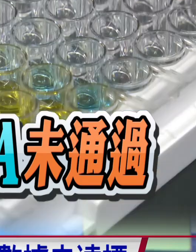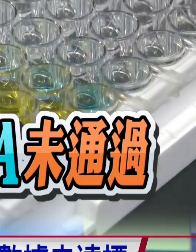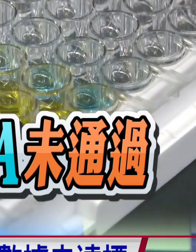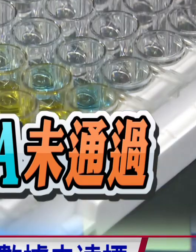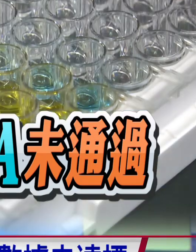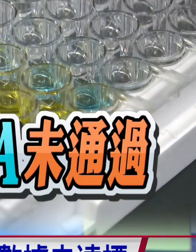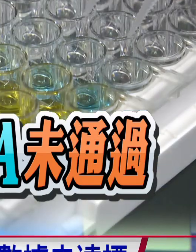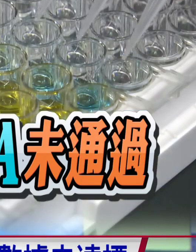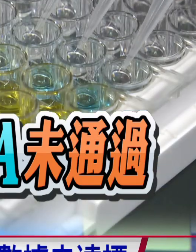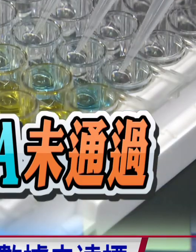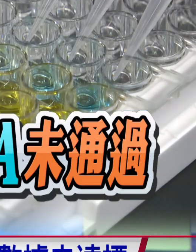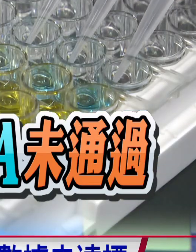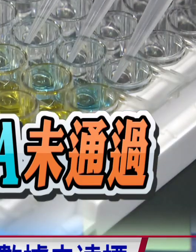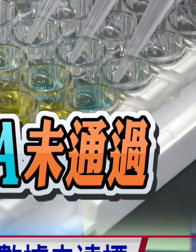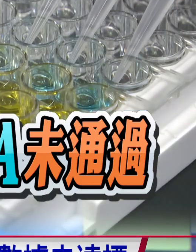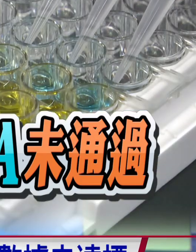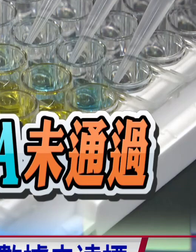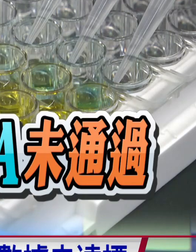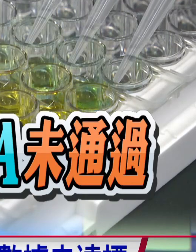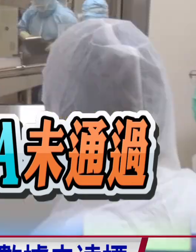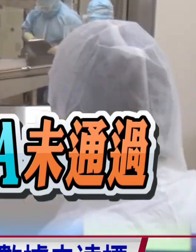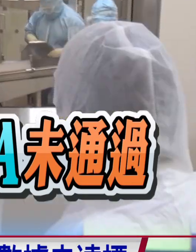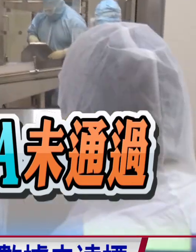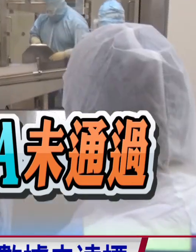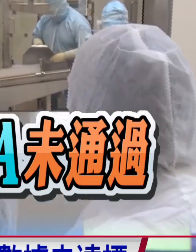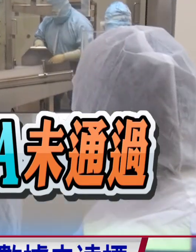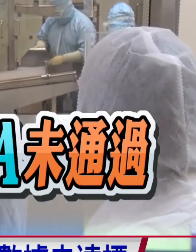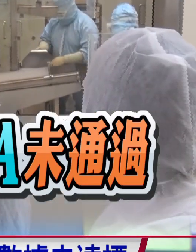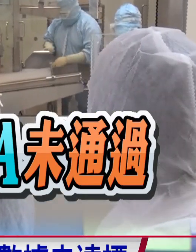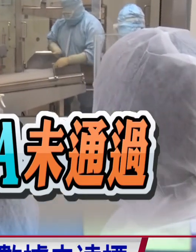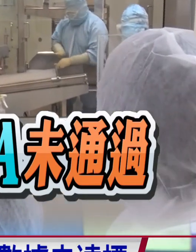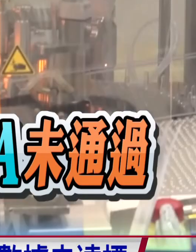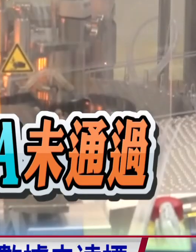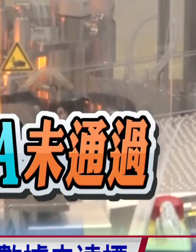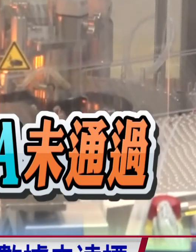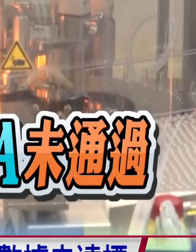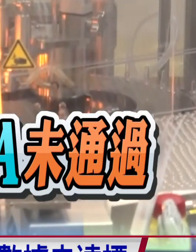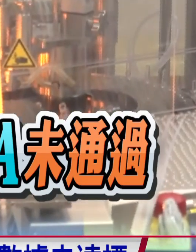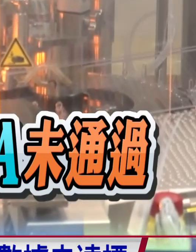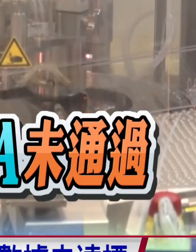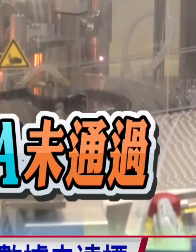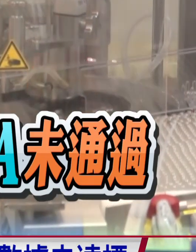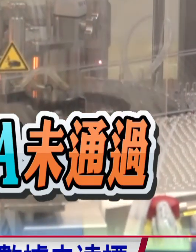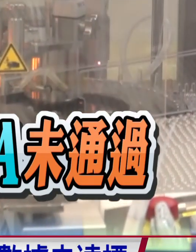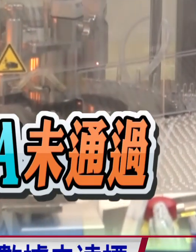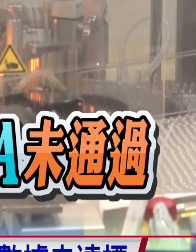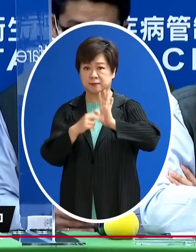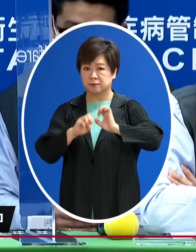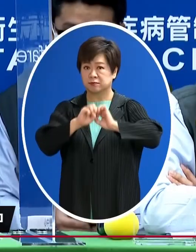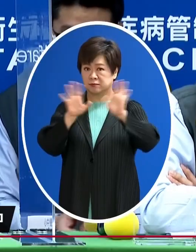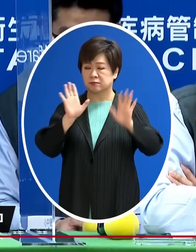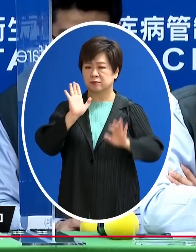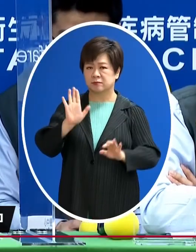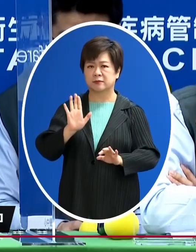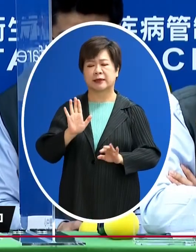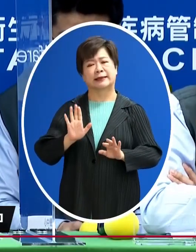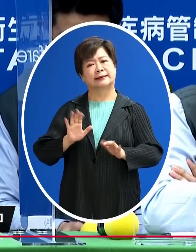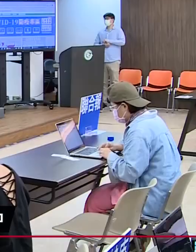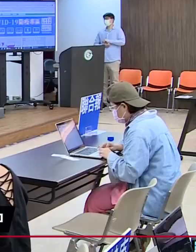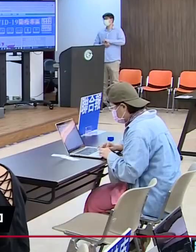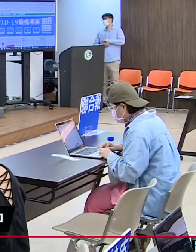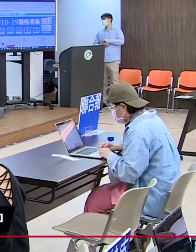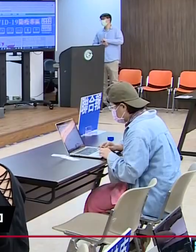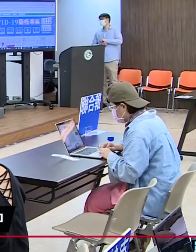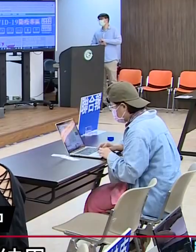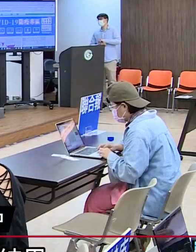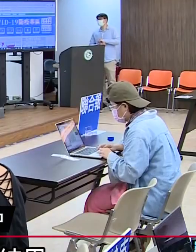过在综合抗体数据显示，还是没能够达到免疫桥接不列性的标准。 很遗憾